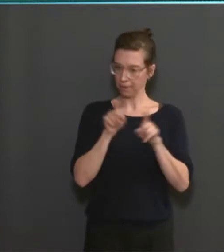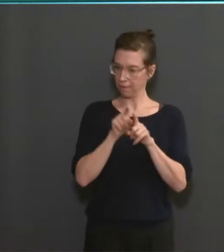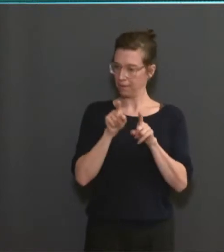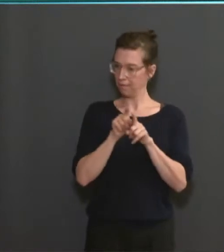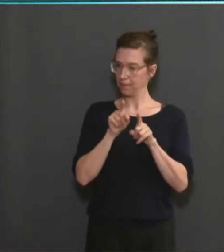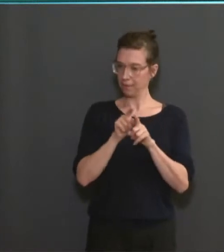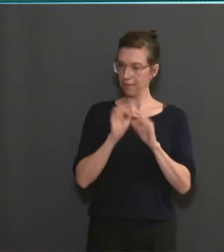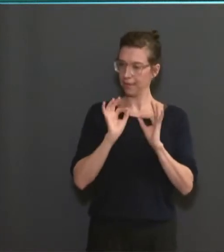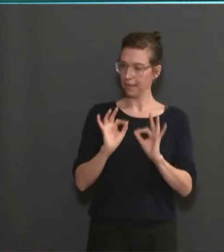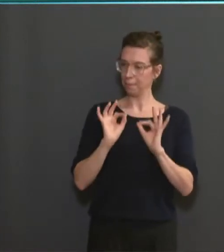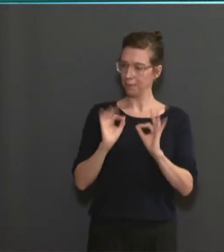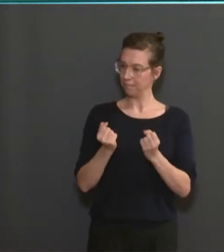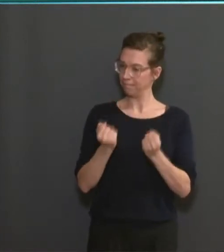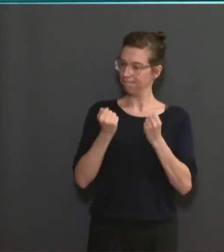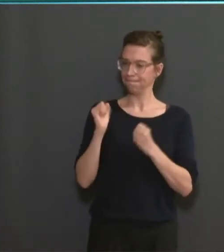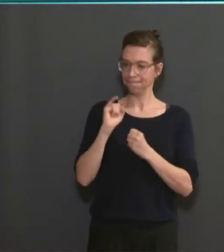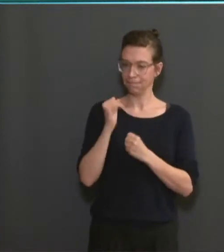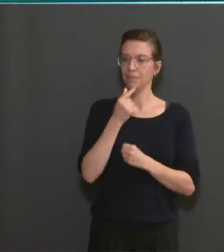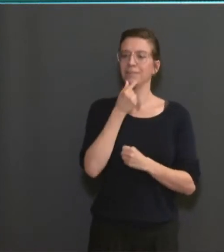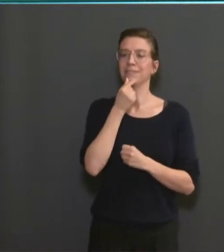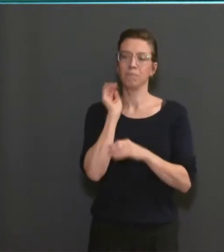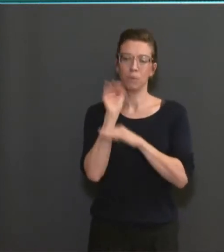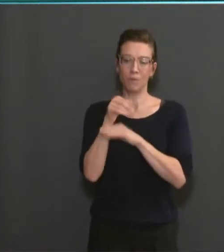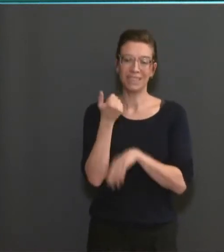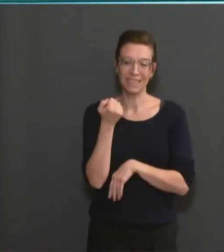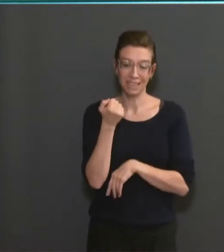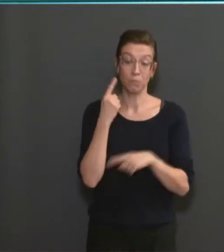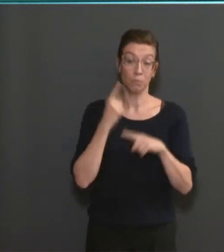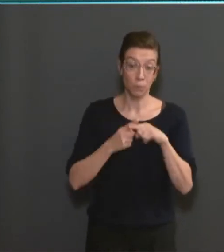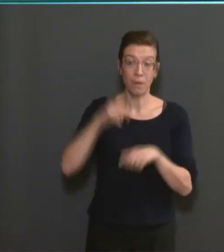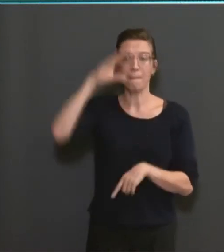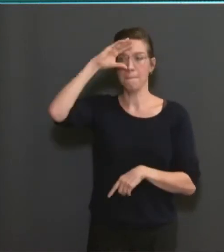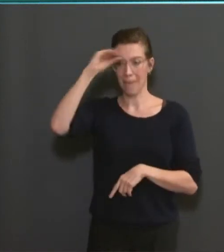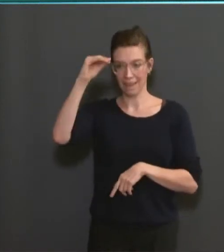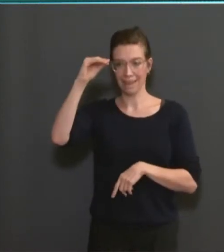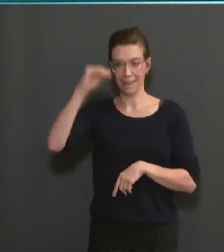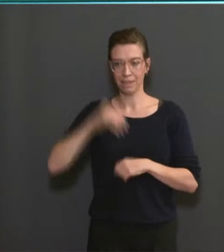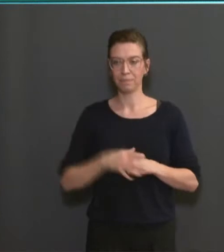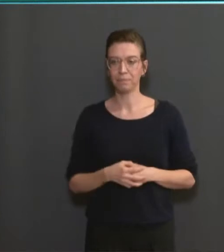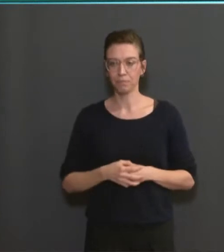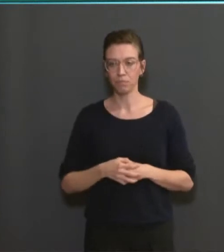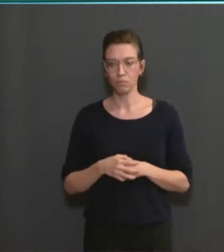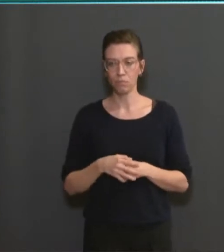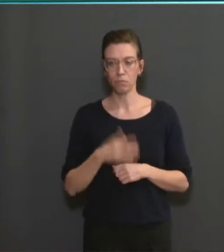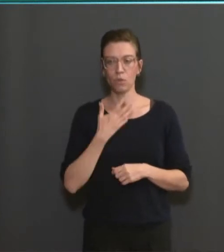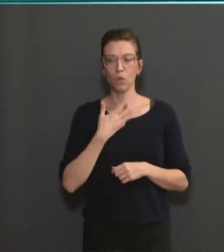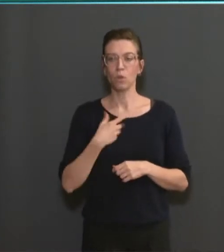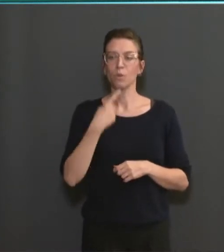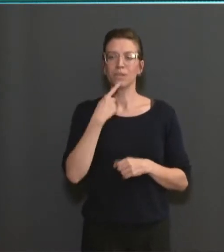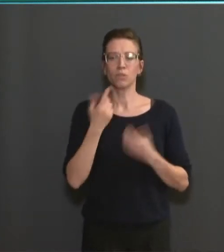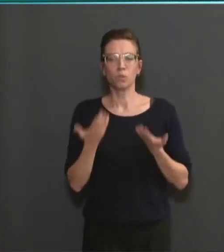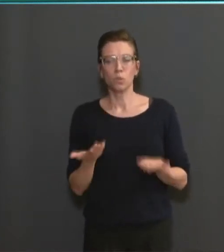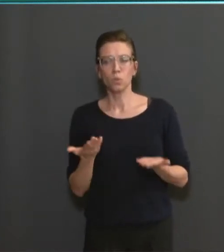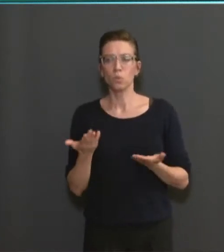op intensieve zorgen zijn daarmee opnieuw iets jonger dan de doorsnee gehospitaliseerde